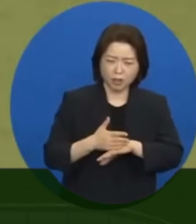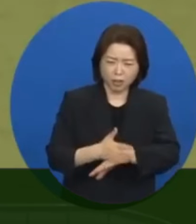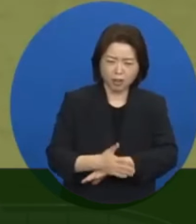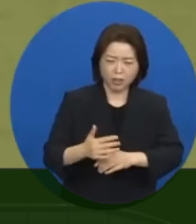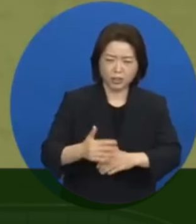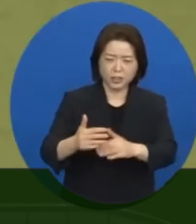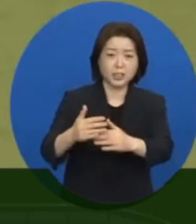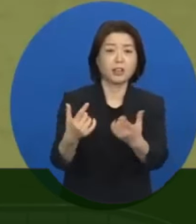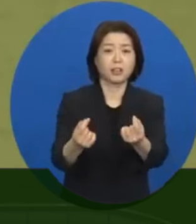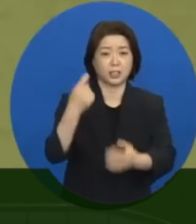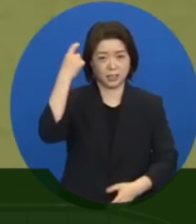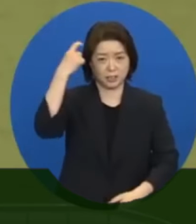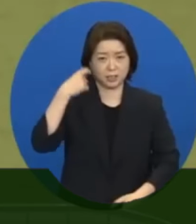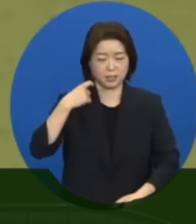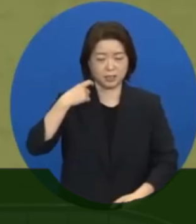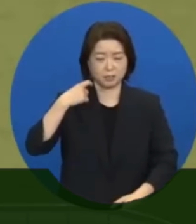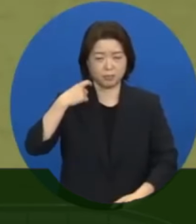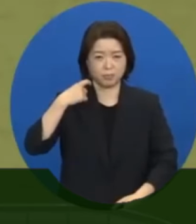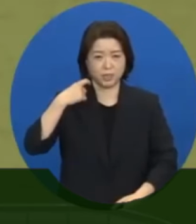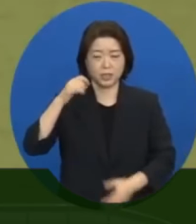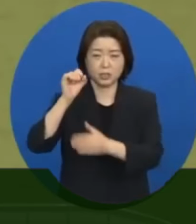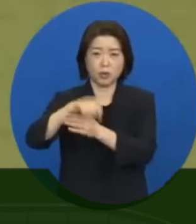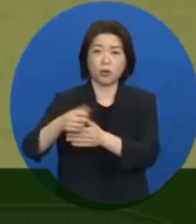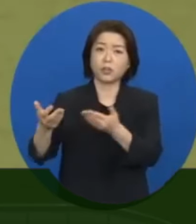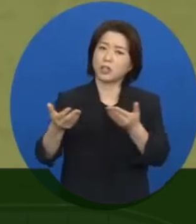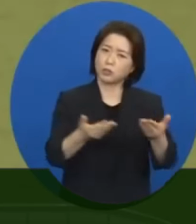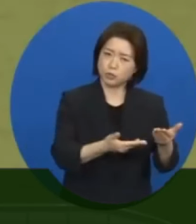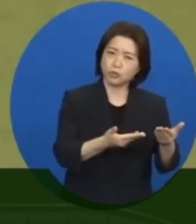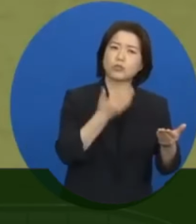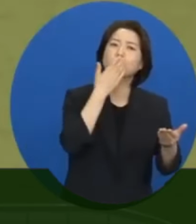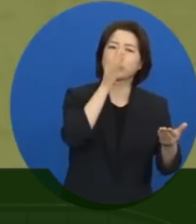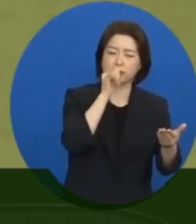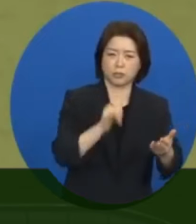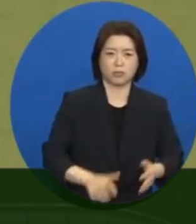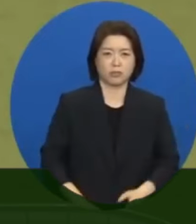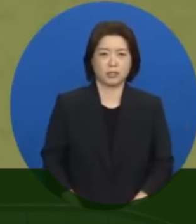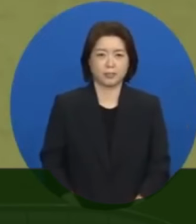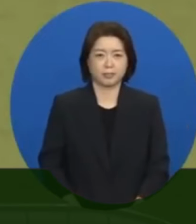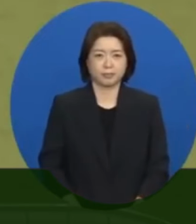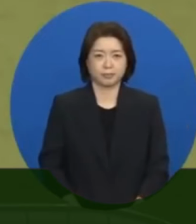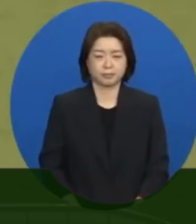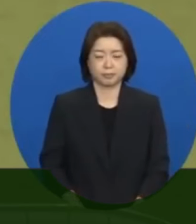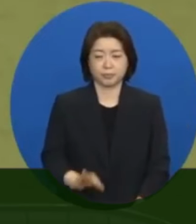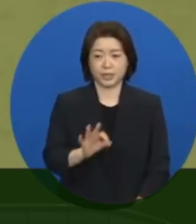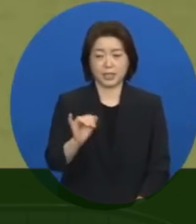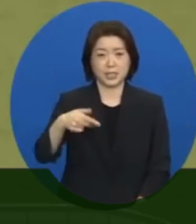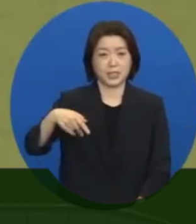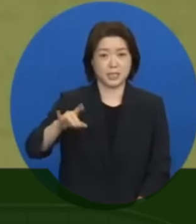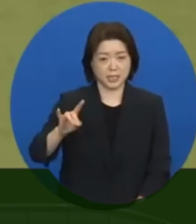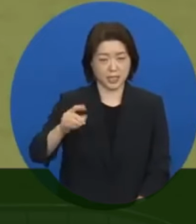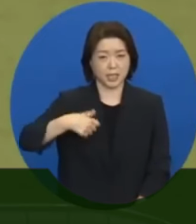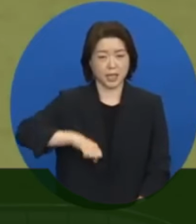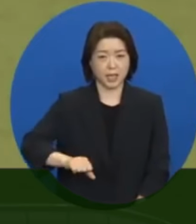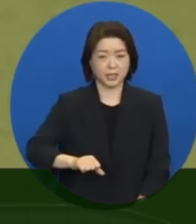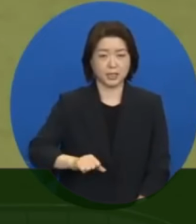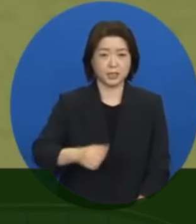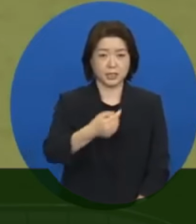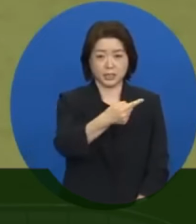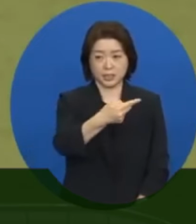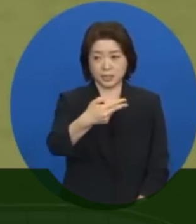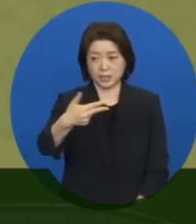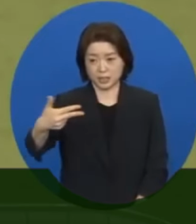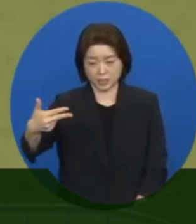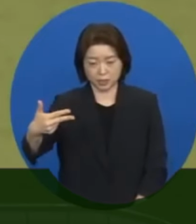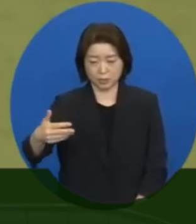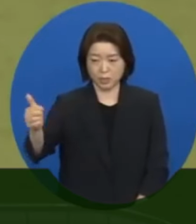진행되는듯한 그런 환경을 허락하고 계신지도 모릅니다 이세의 아들 일곱 명을 하나씩 하나씩 다